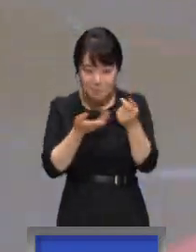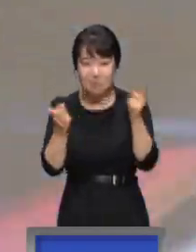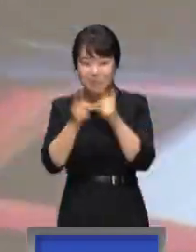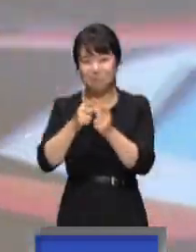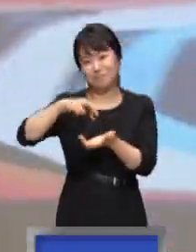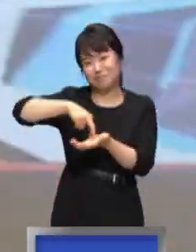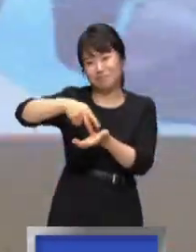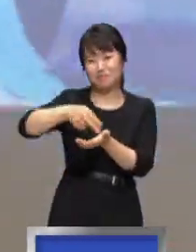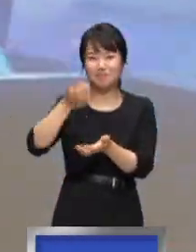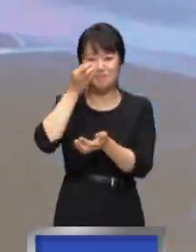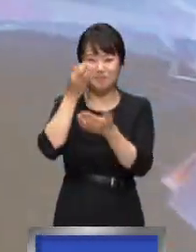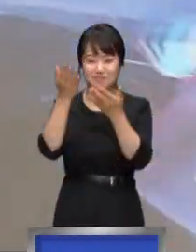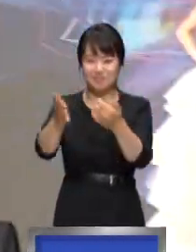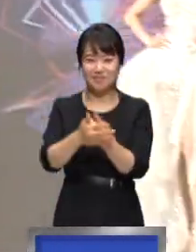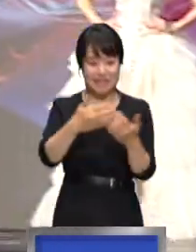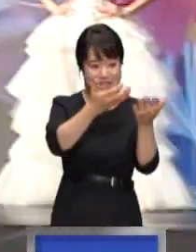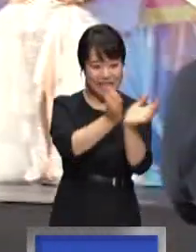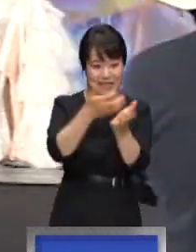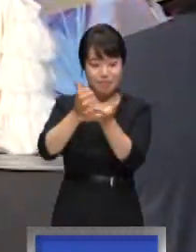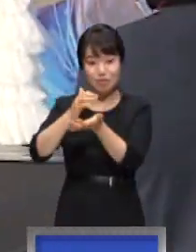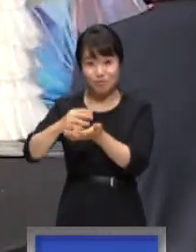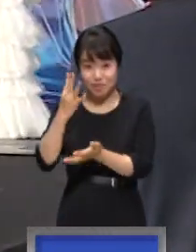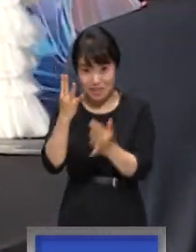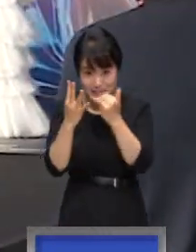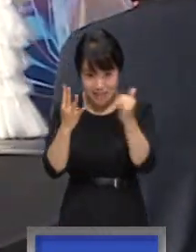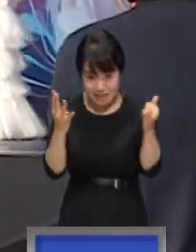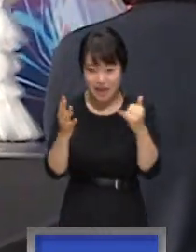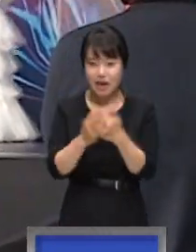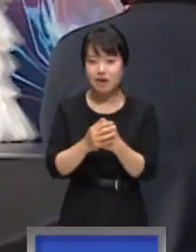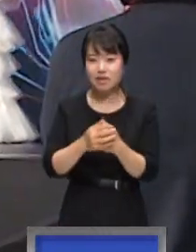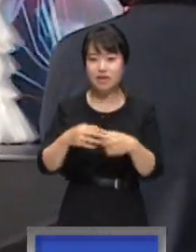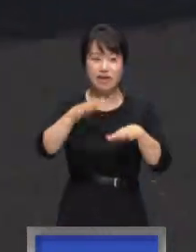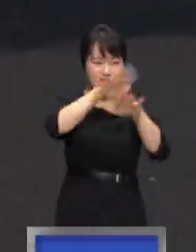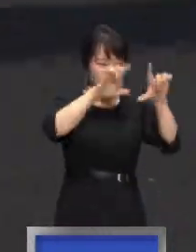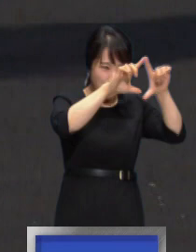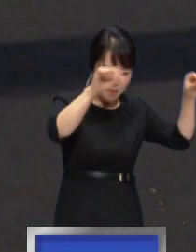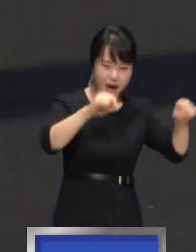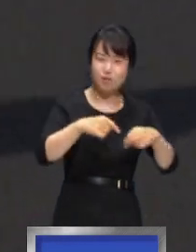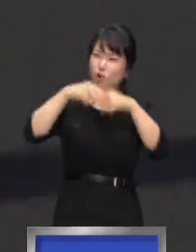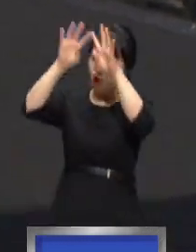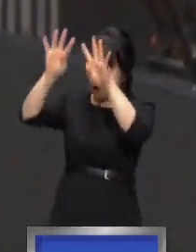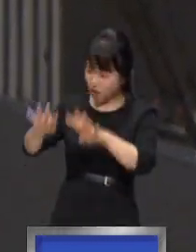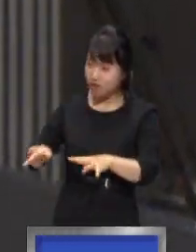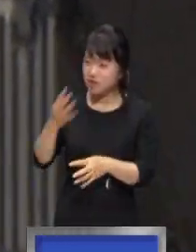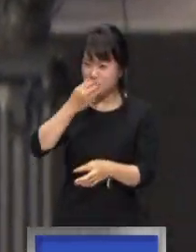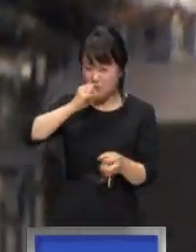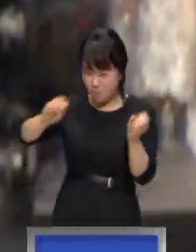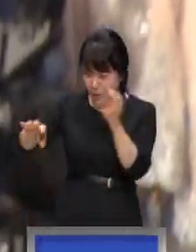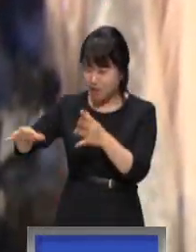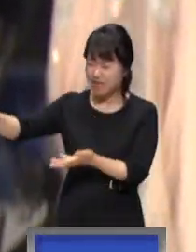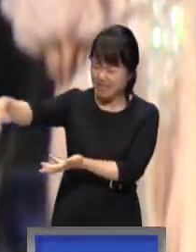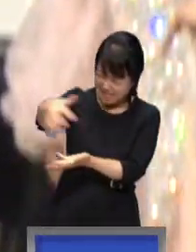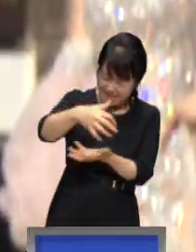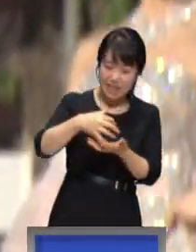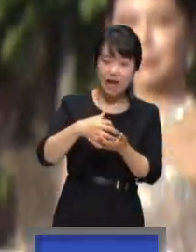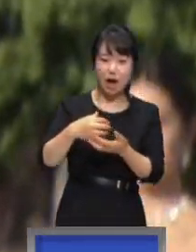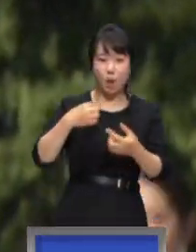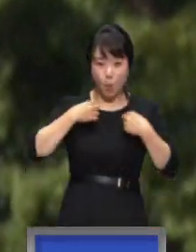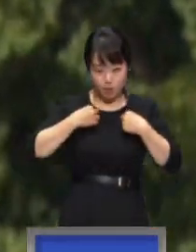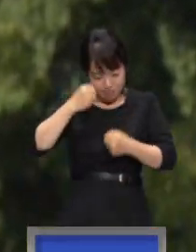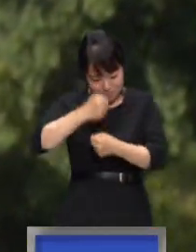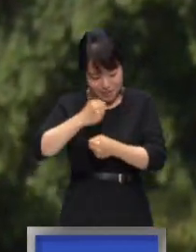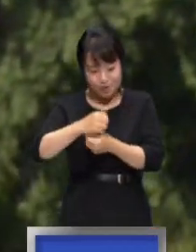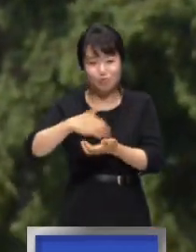오른 의상은 4개 팀으로 구성된 디자이너들이 현수막과 커튼, 폐기물을 활용해 총 60점을